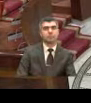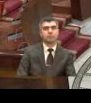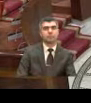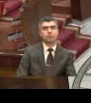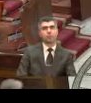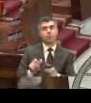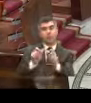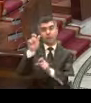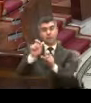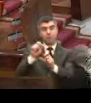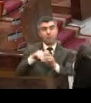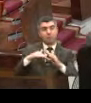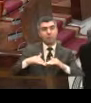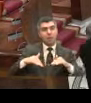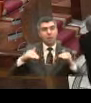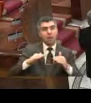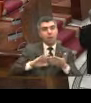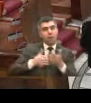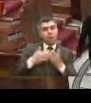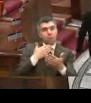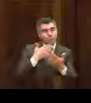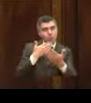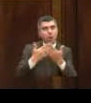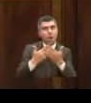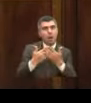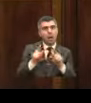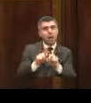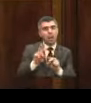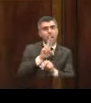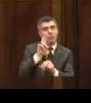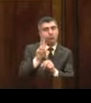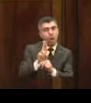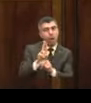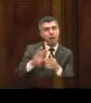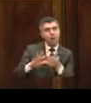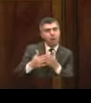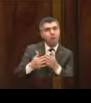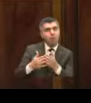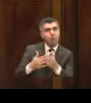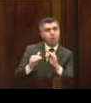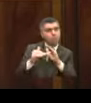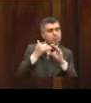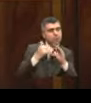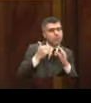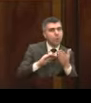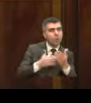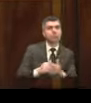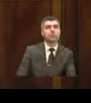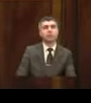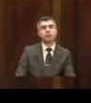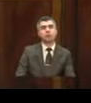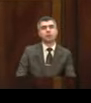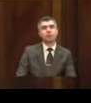السيدات والساده النواب مشكورين على التعقيبات ديالهم. بطبيعه الحال التعقيبات ديال السيدات والساده النواب انصرفت